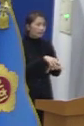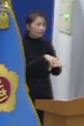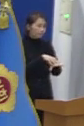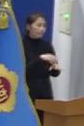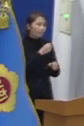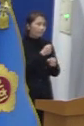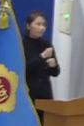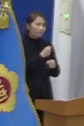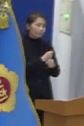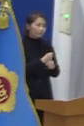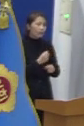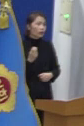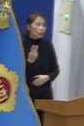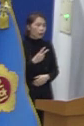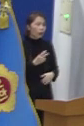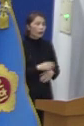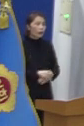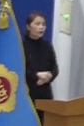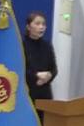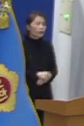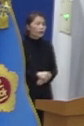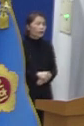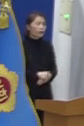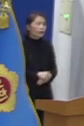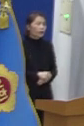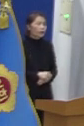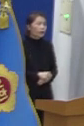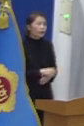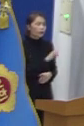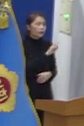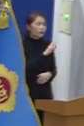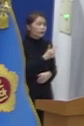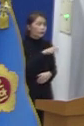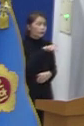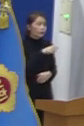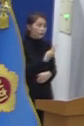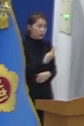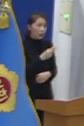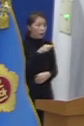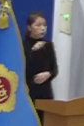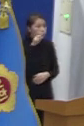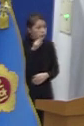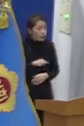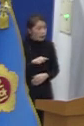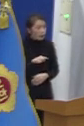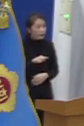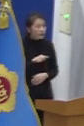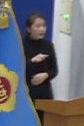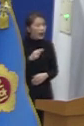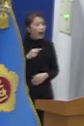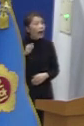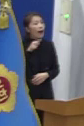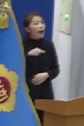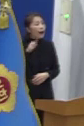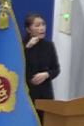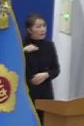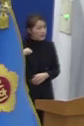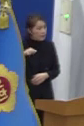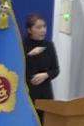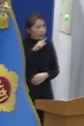조성하겠습니다. 나아가 환경 플러스 20 벤처 스타트업 클러스터를 경기